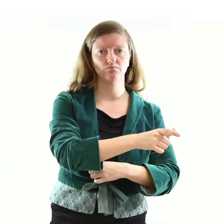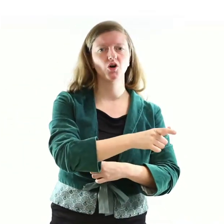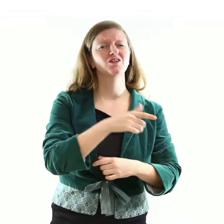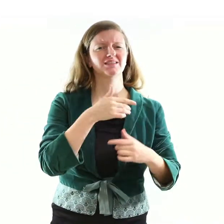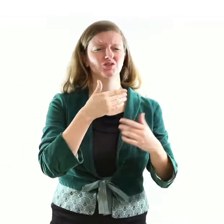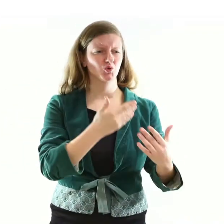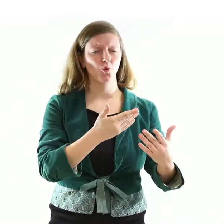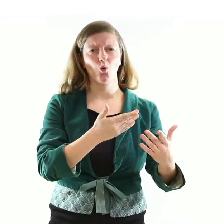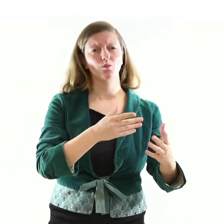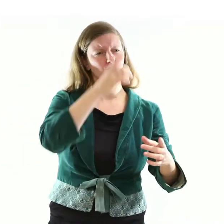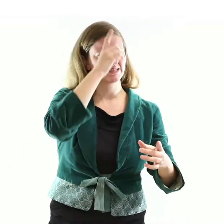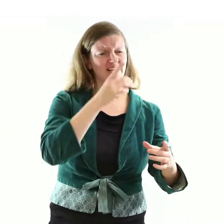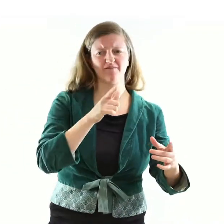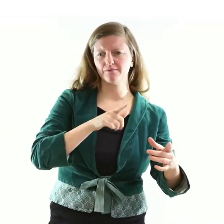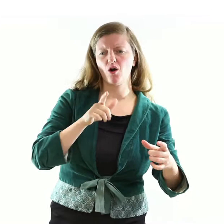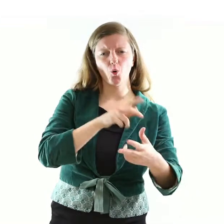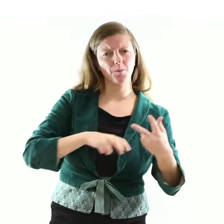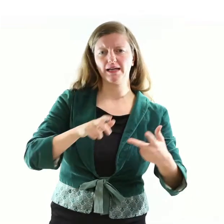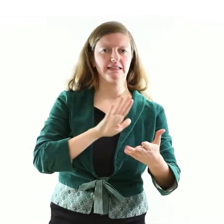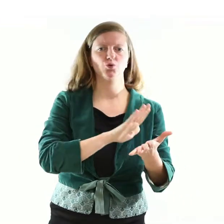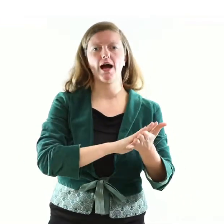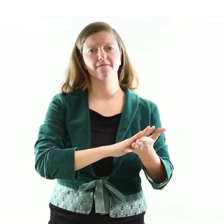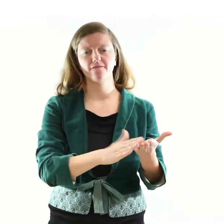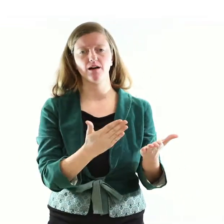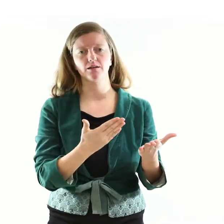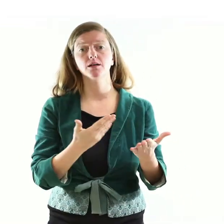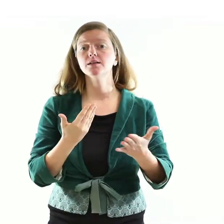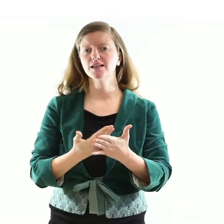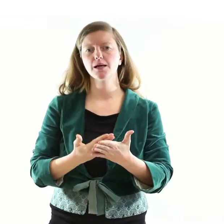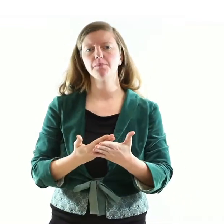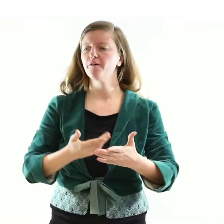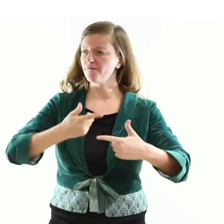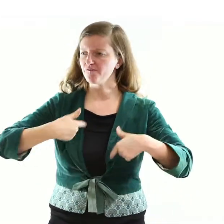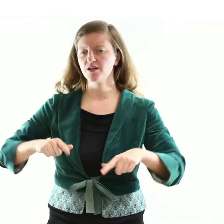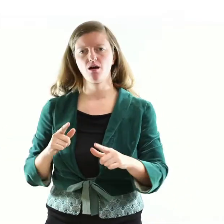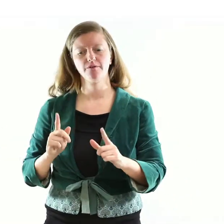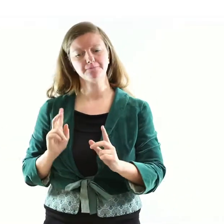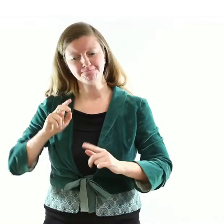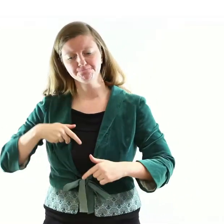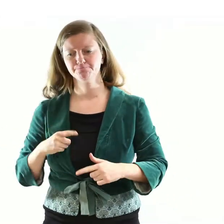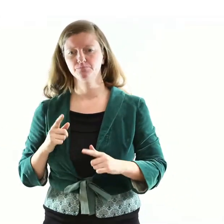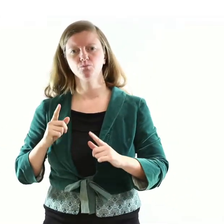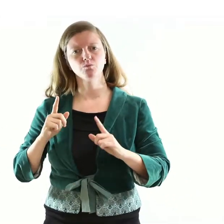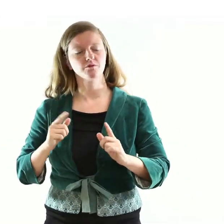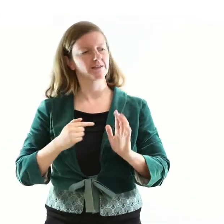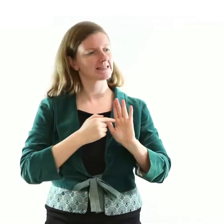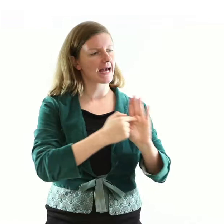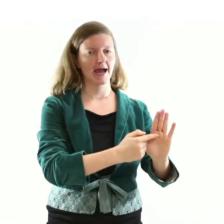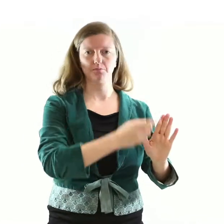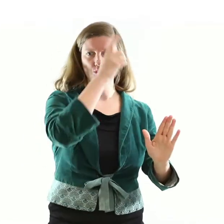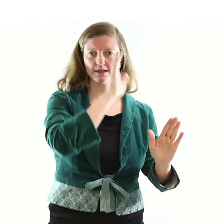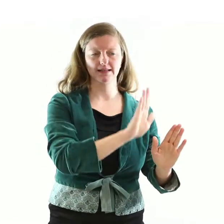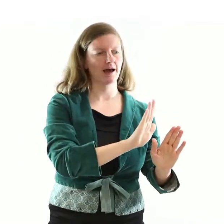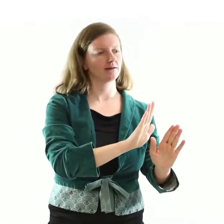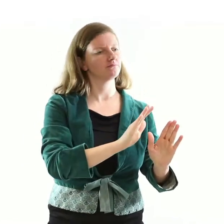da ist es natürlich nicht immer so einfach, mit solchen Situationen umzugehen. Wir sind deswegen alle gut beraten, den Polizistinnen und